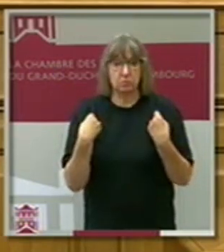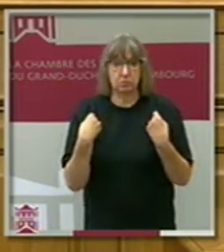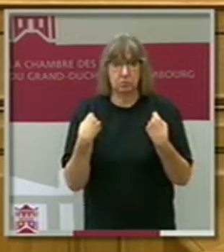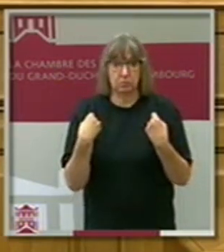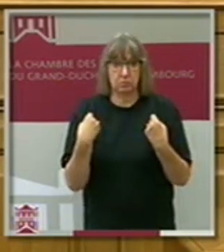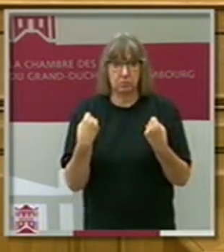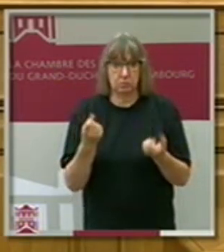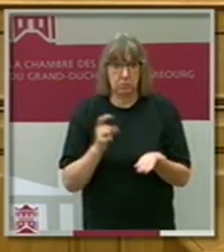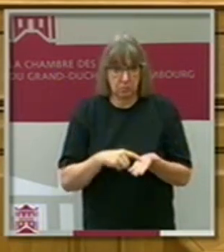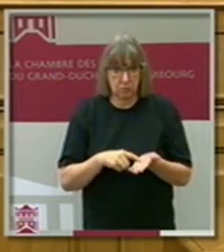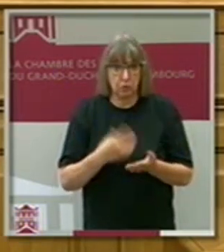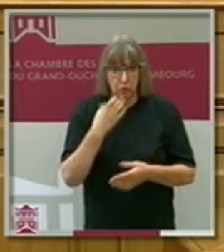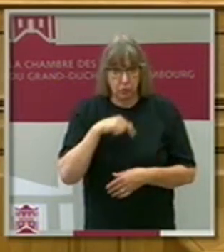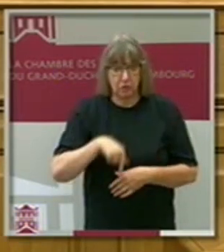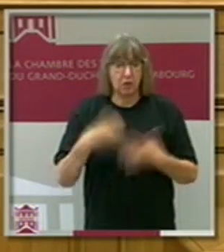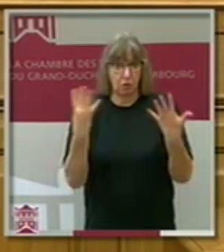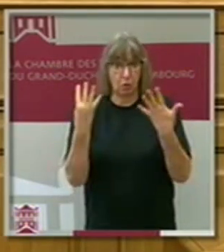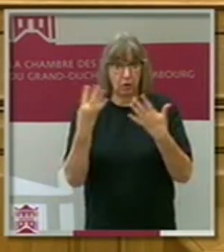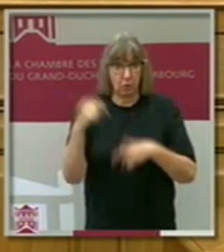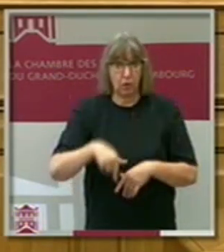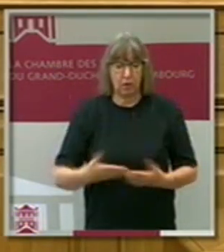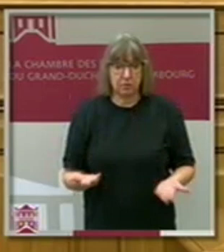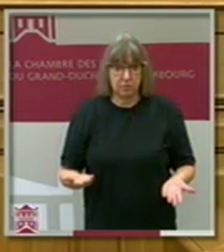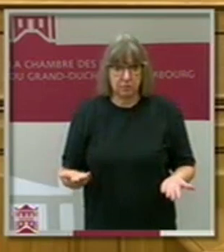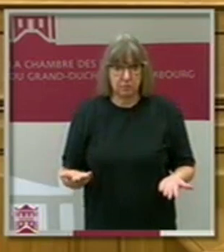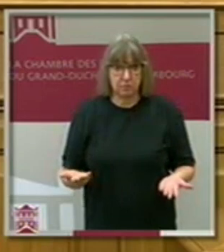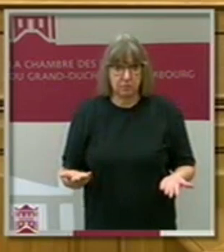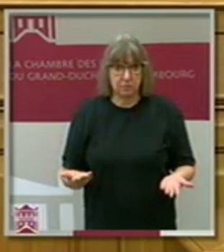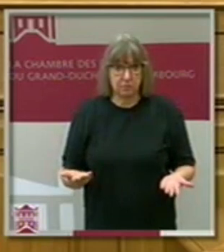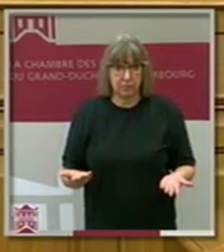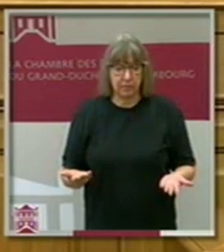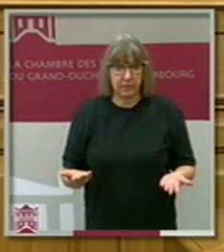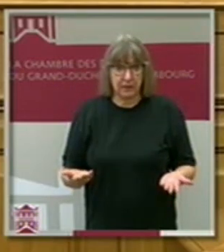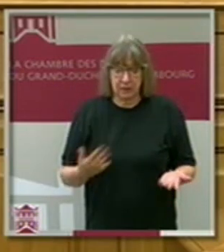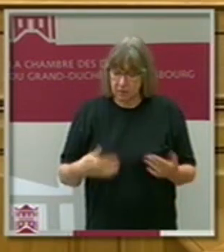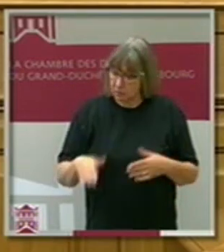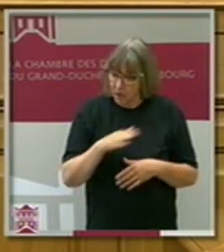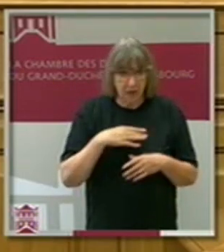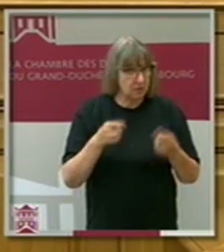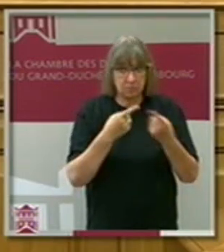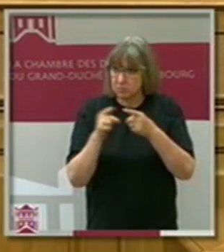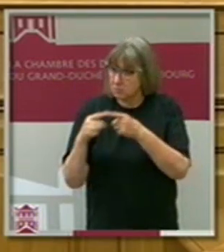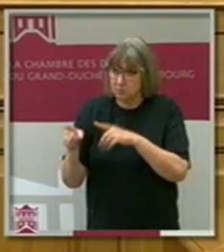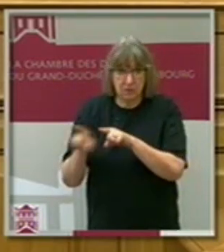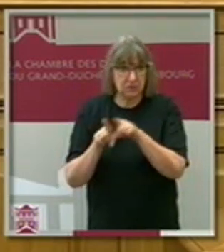An alle guten Tag. Aber ich hoffe, dass ich kein Ringe mehr mit einem Auto hier an der Stadt gesehen.